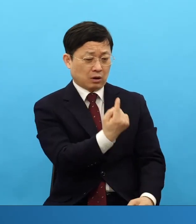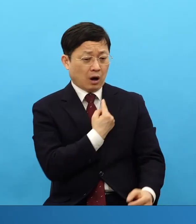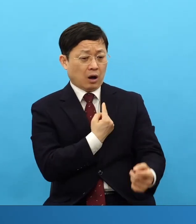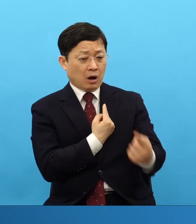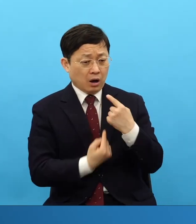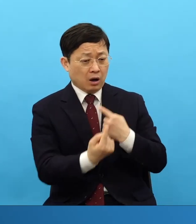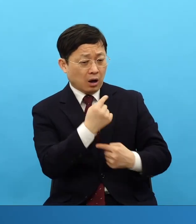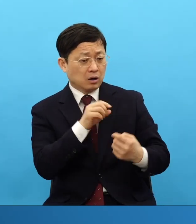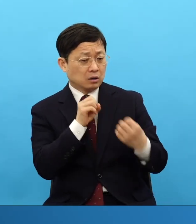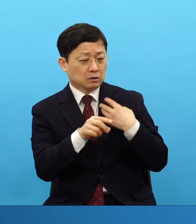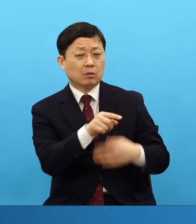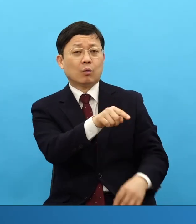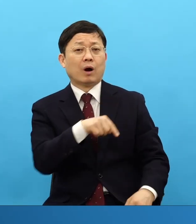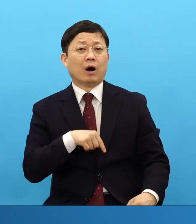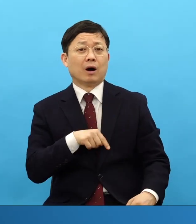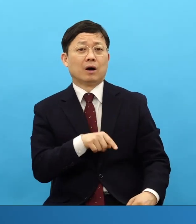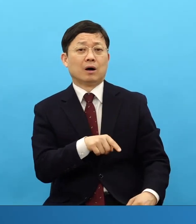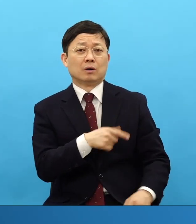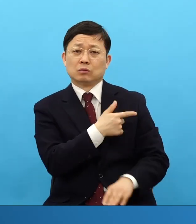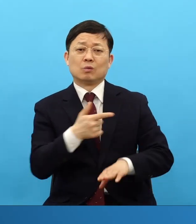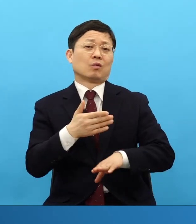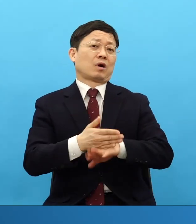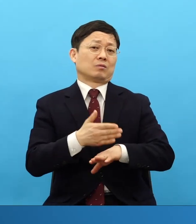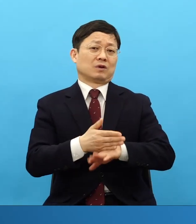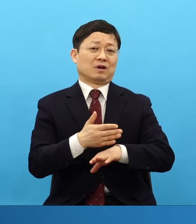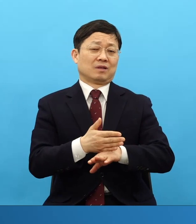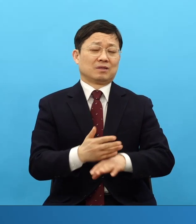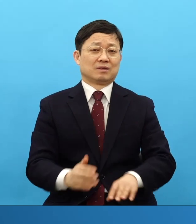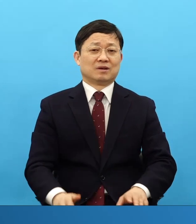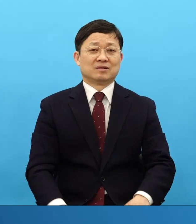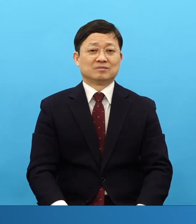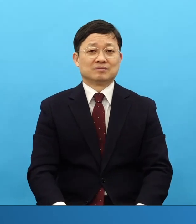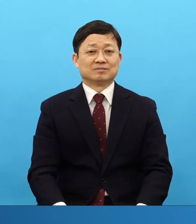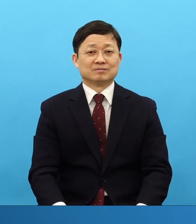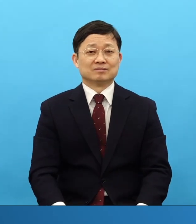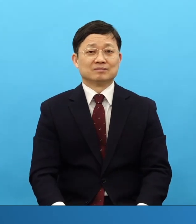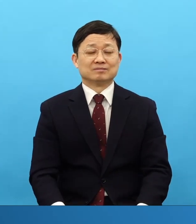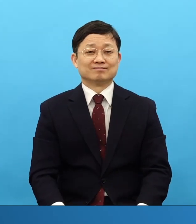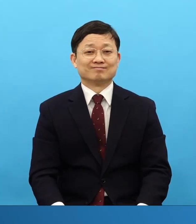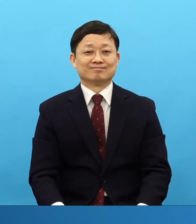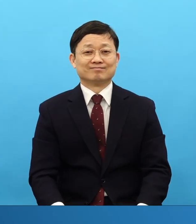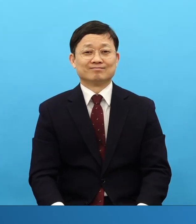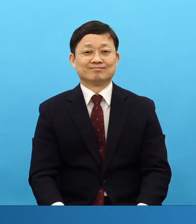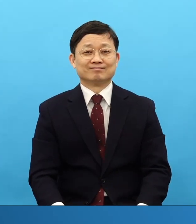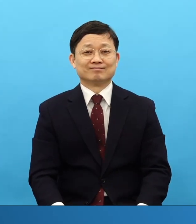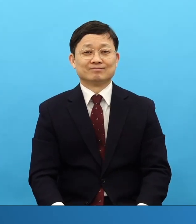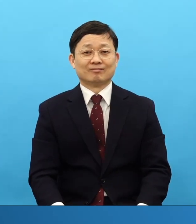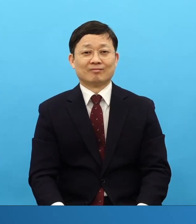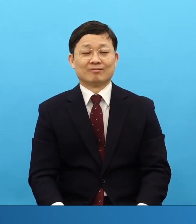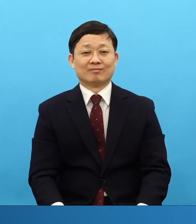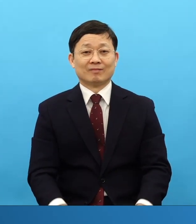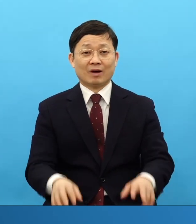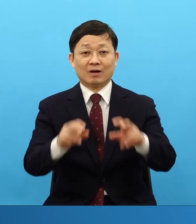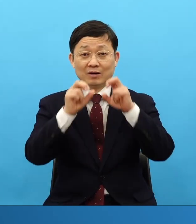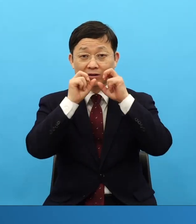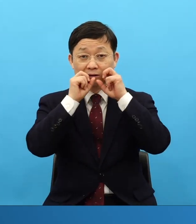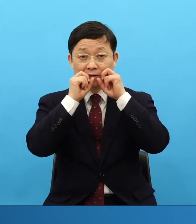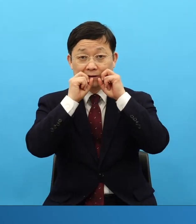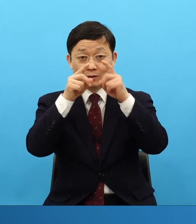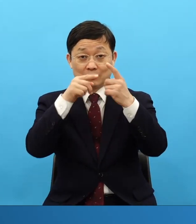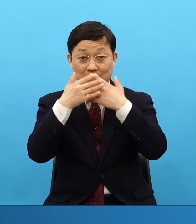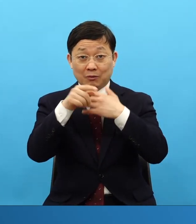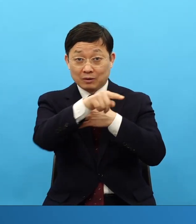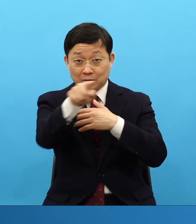now, the answers continue. 감사한 일이죠. So thankful for that. 이번에 여러분에게 생애 최고의